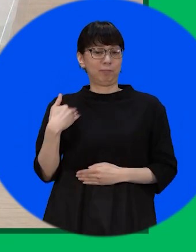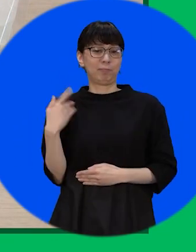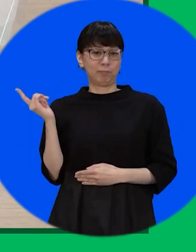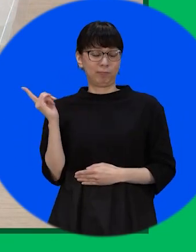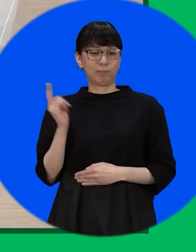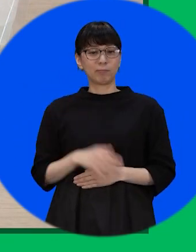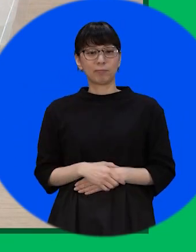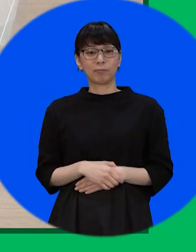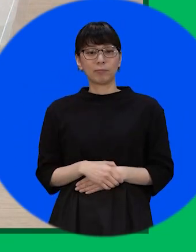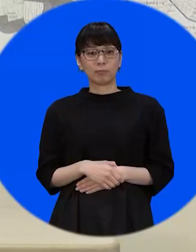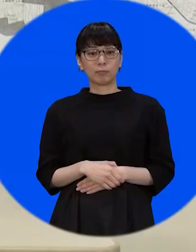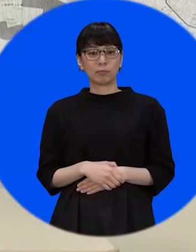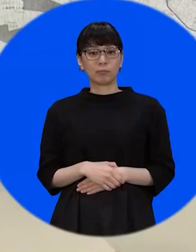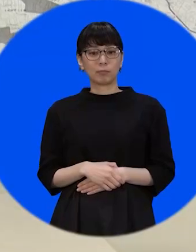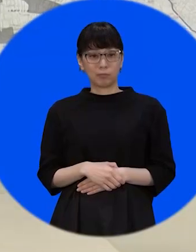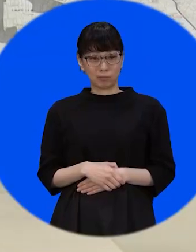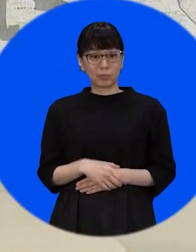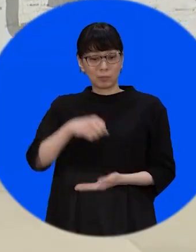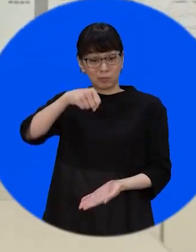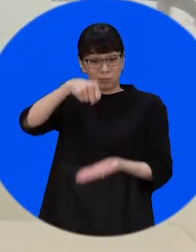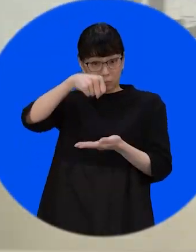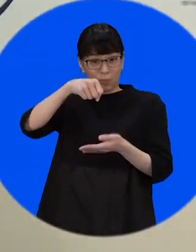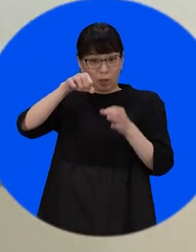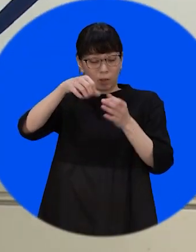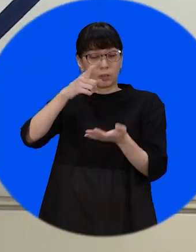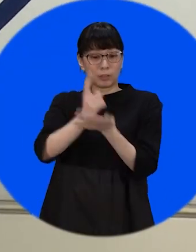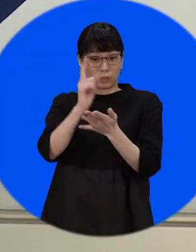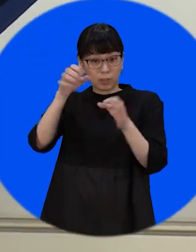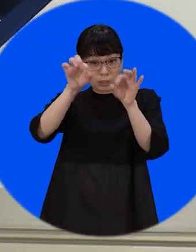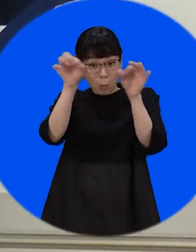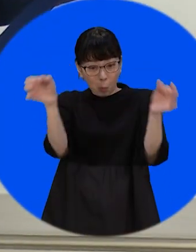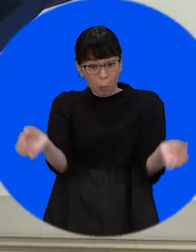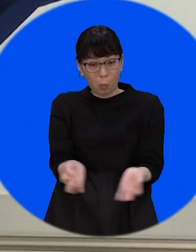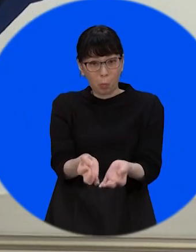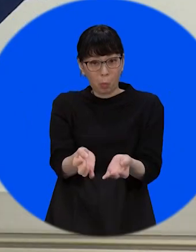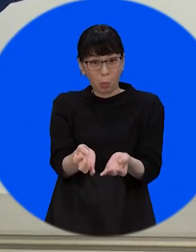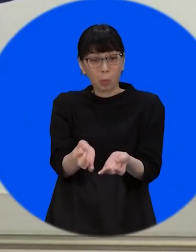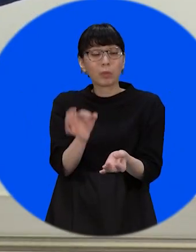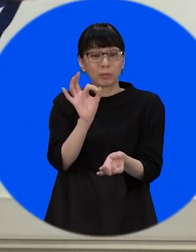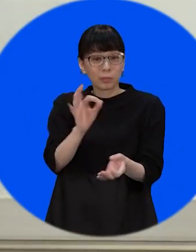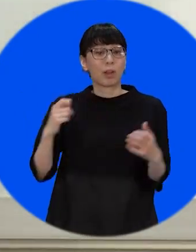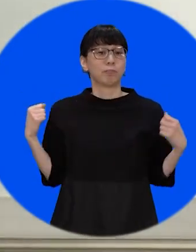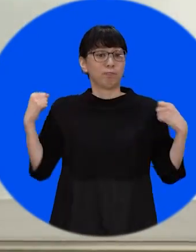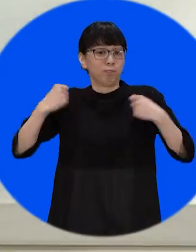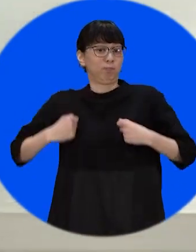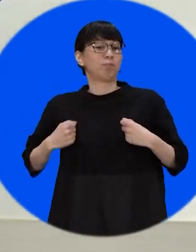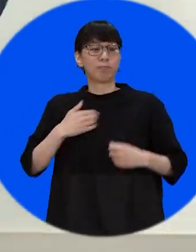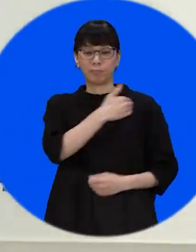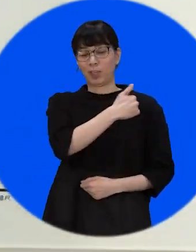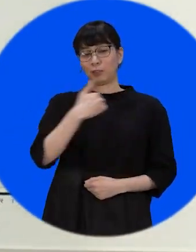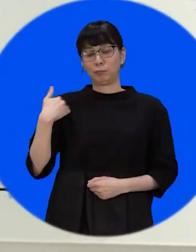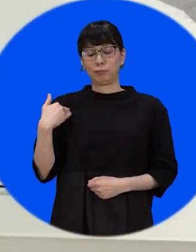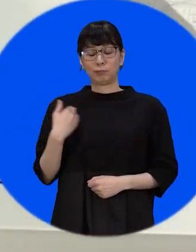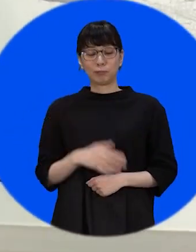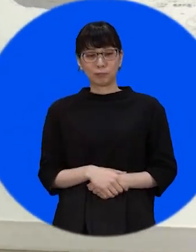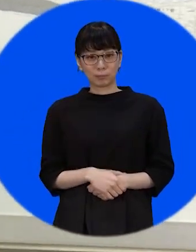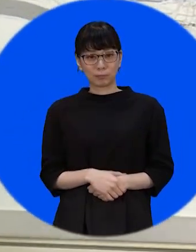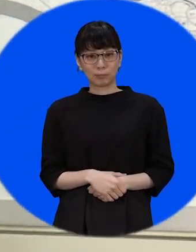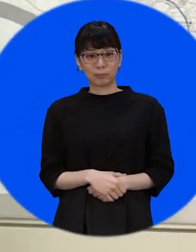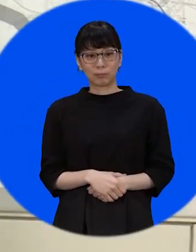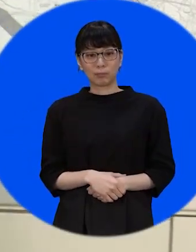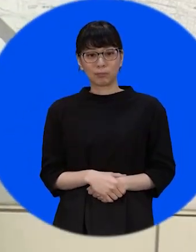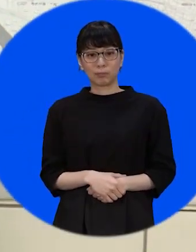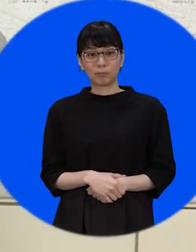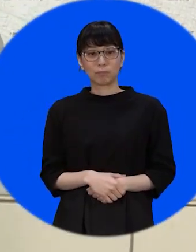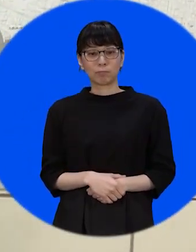ッグです。 紐がついていて、このような形で、リュック形式で、背負って運ぶことができる もの。水をこれ